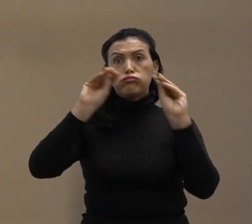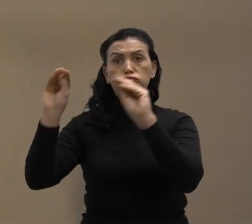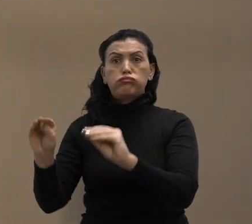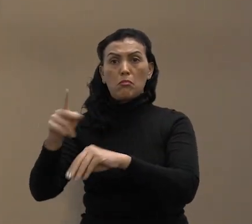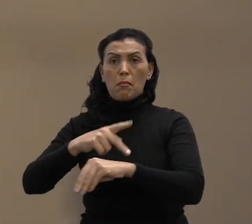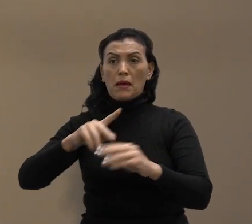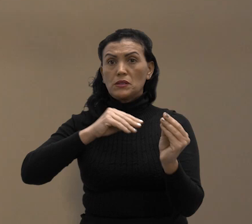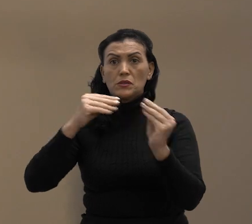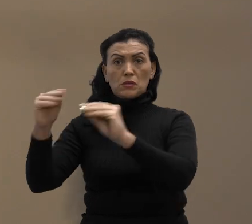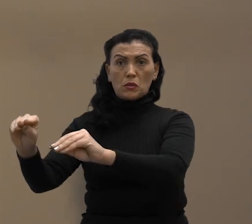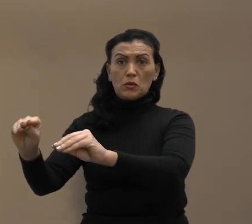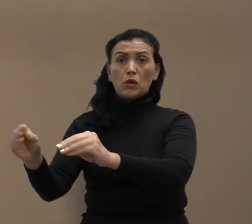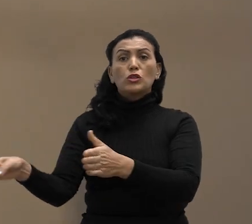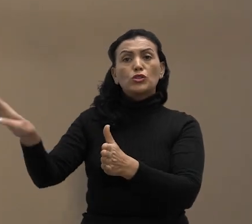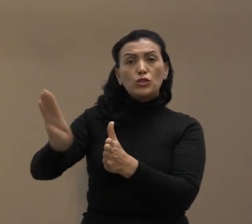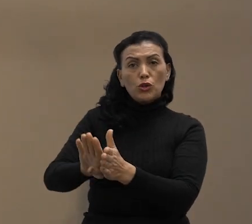ورحلونا وجينا سكننا في غزة،